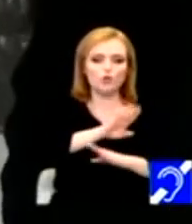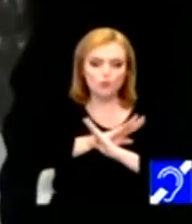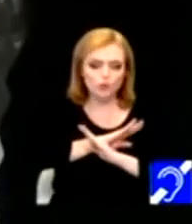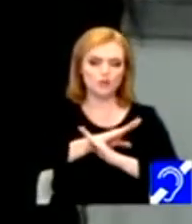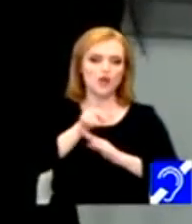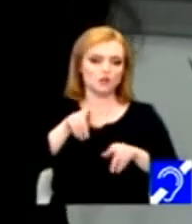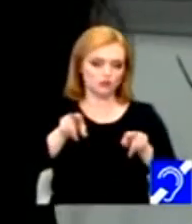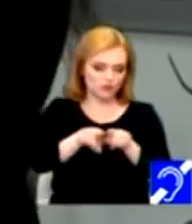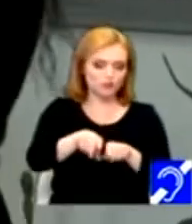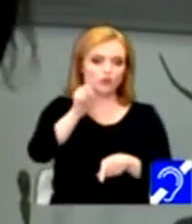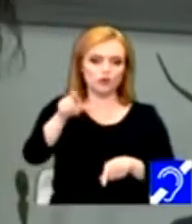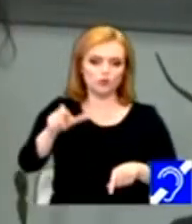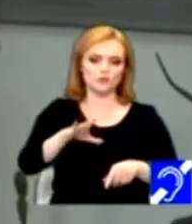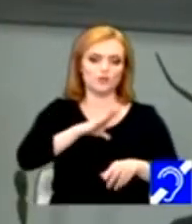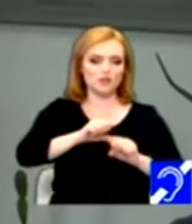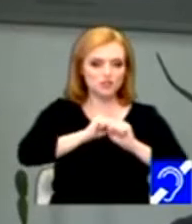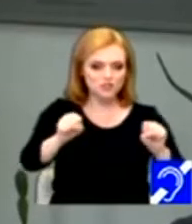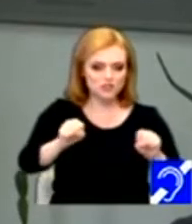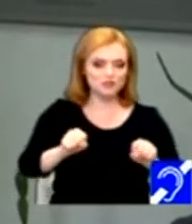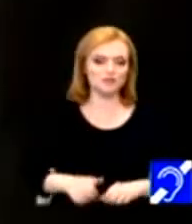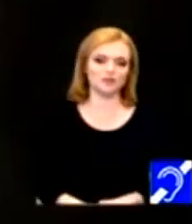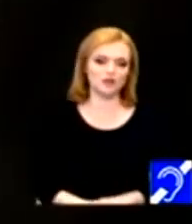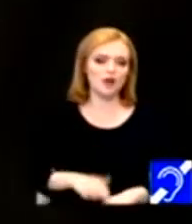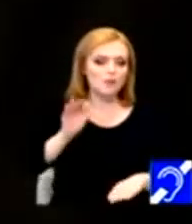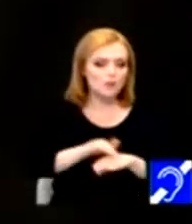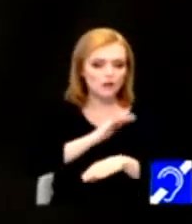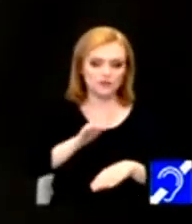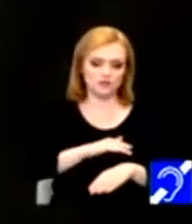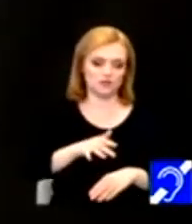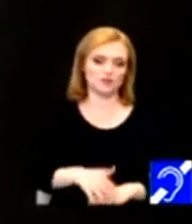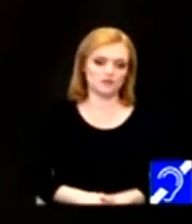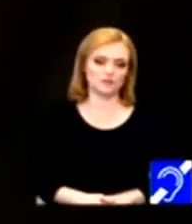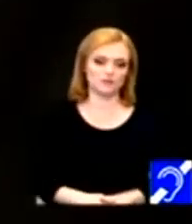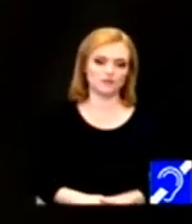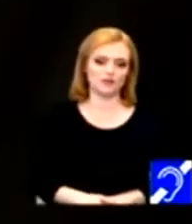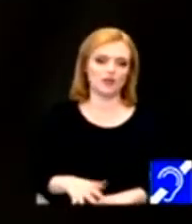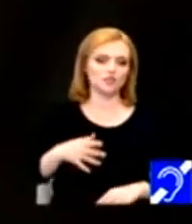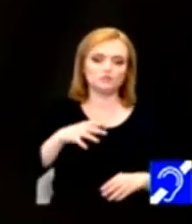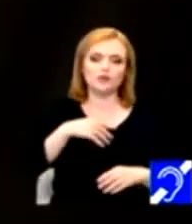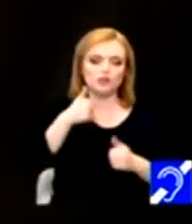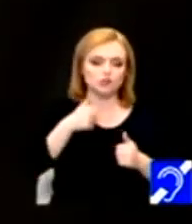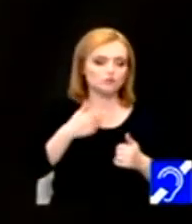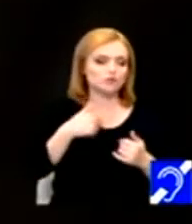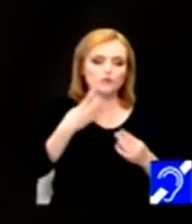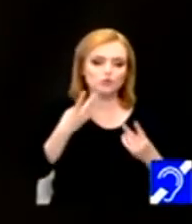este cazul să vorbim de așa ceva, adică nu sunt destui de determinați încât să mai pornească așa ceva.